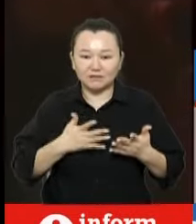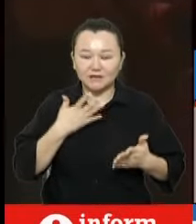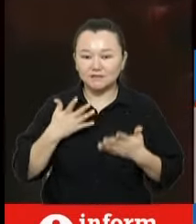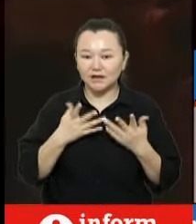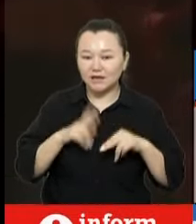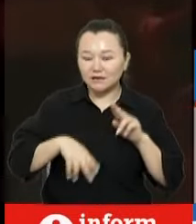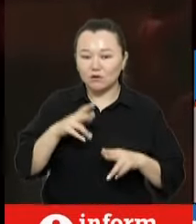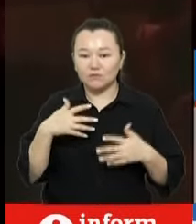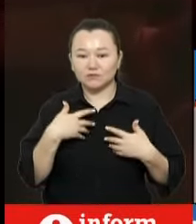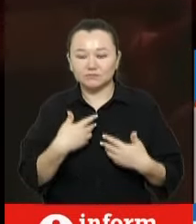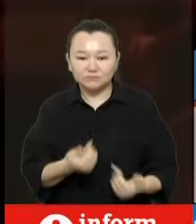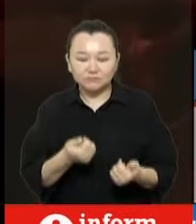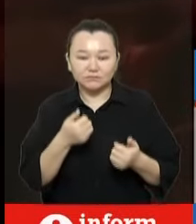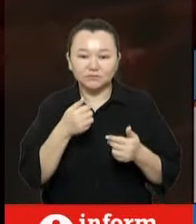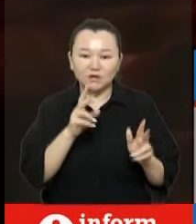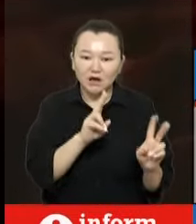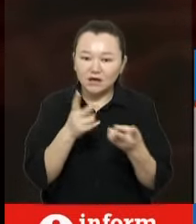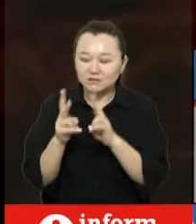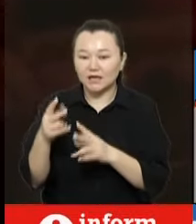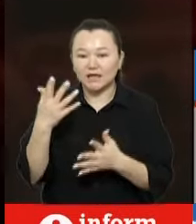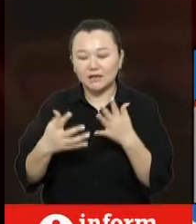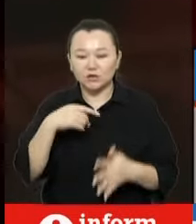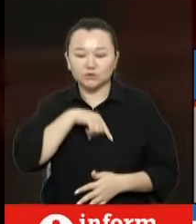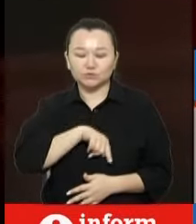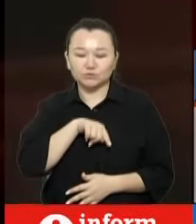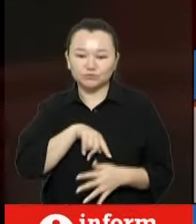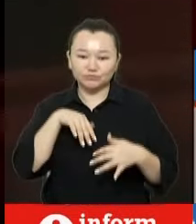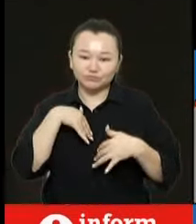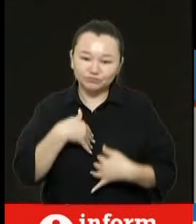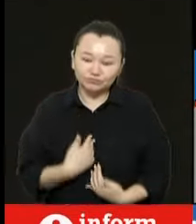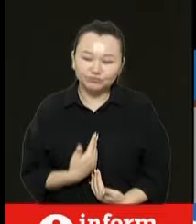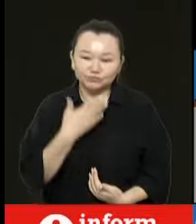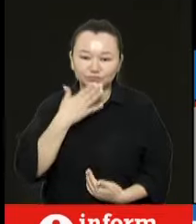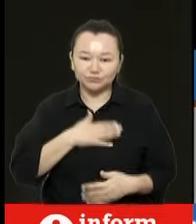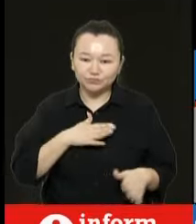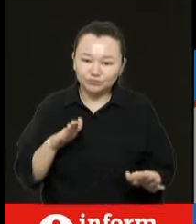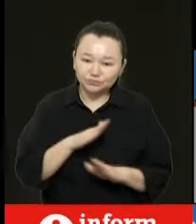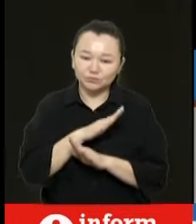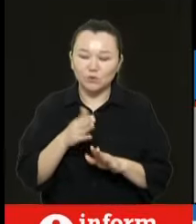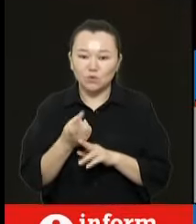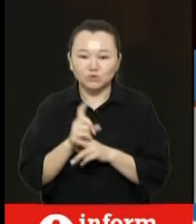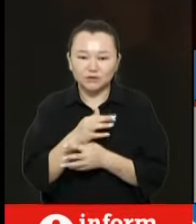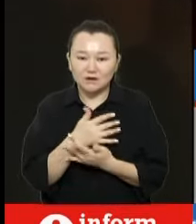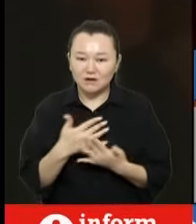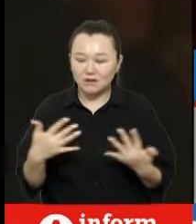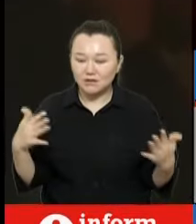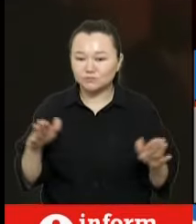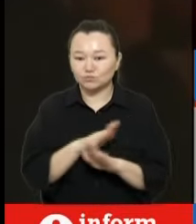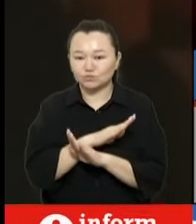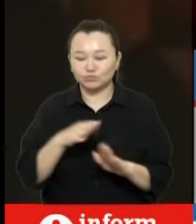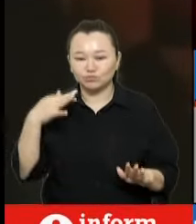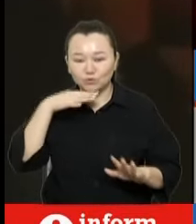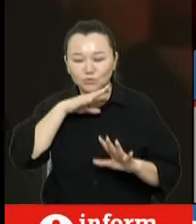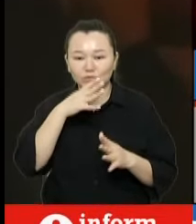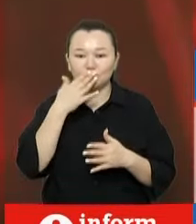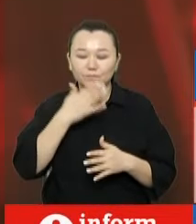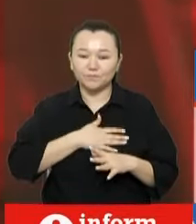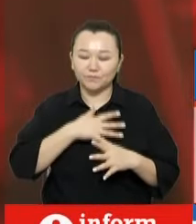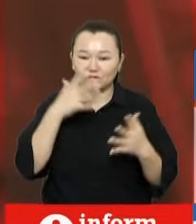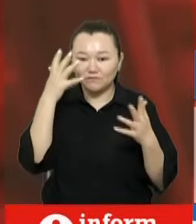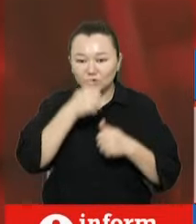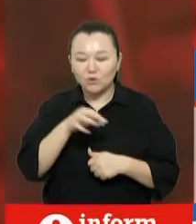тартатын, немесе керісінше жүрек мұңын тербетіп, махаббат пен сезімді жырлаған әуендер жетерлік. Ғашықтық лирикасы атам заманнан айтылып